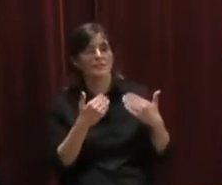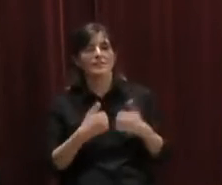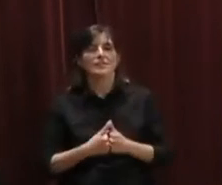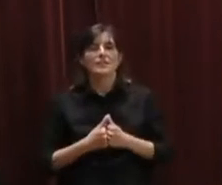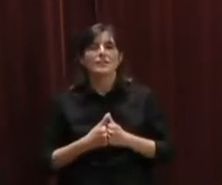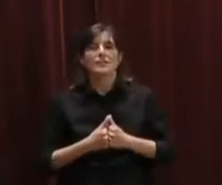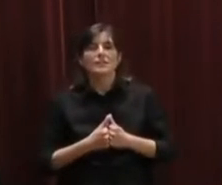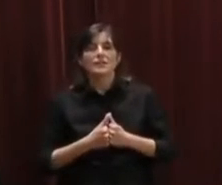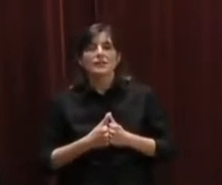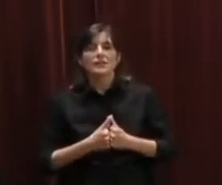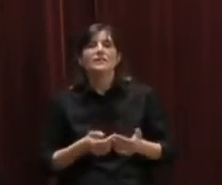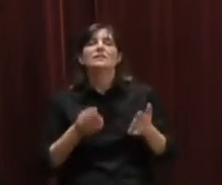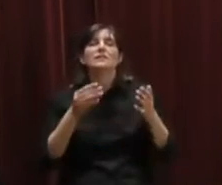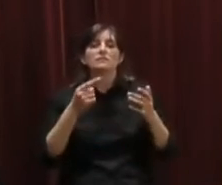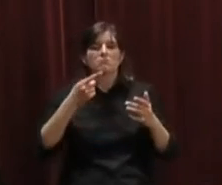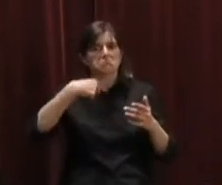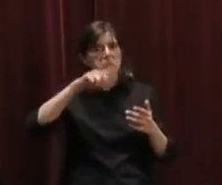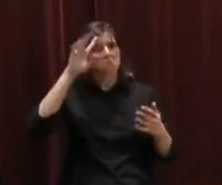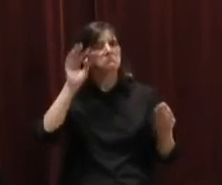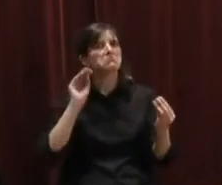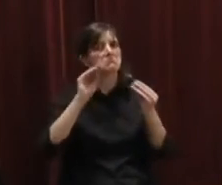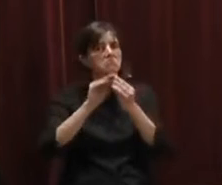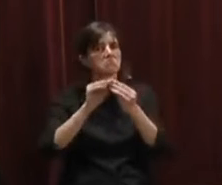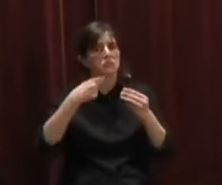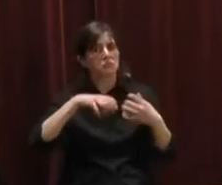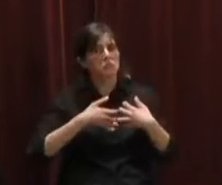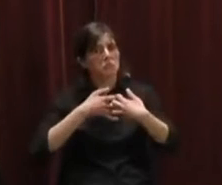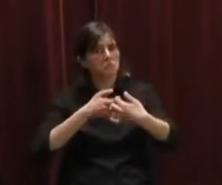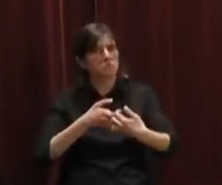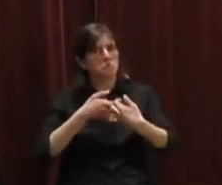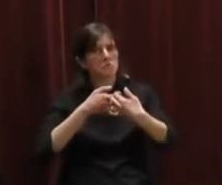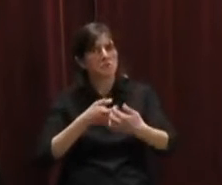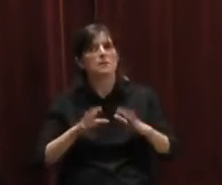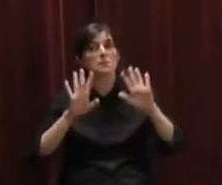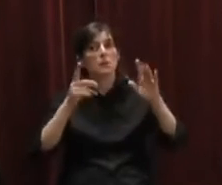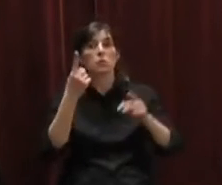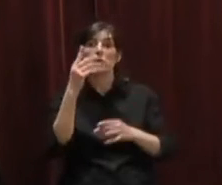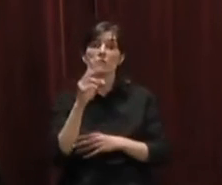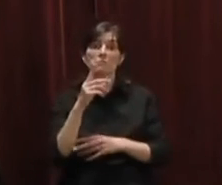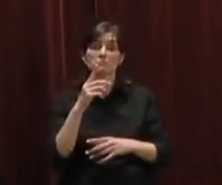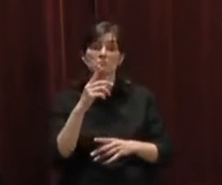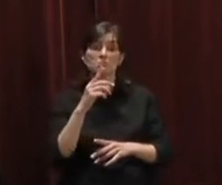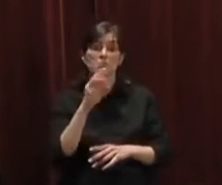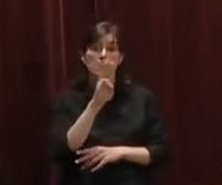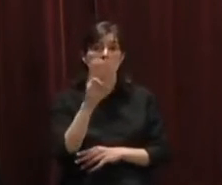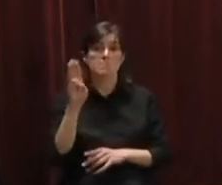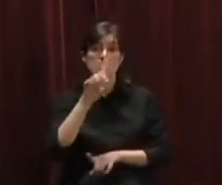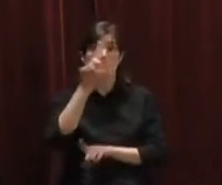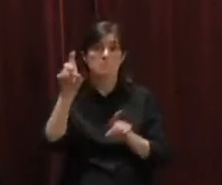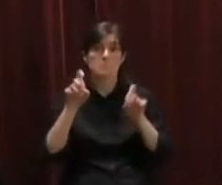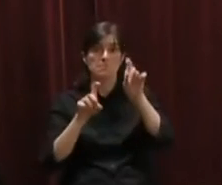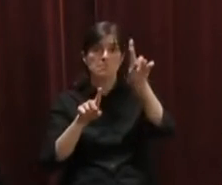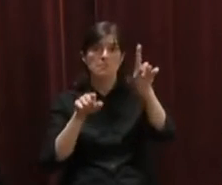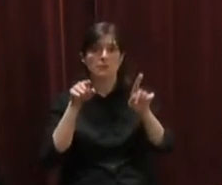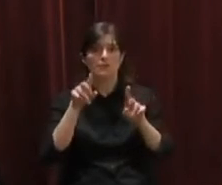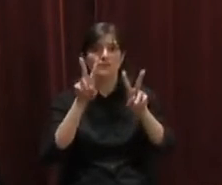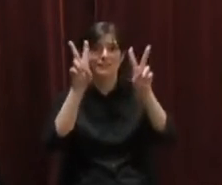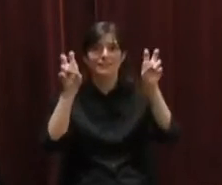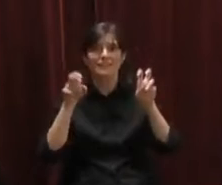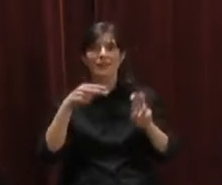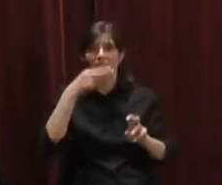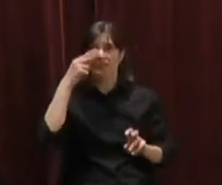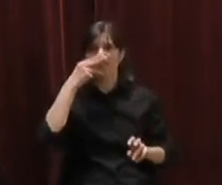ha dit i crec que s'ha avançat, però hi ha una pregunta del Partit Popular que xerra dels interessos generals quan ells sempre han defensat